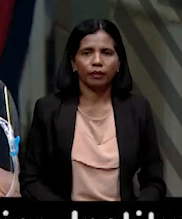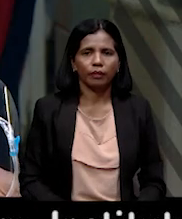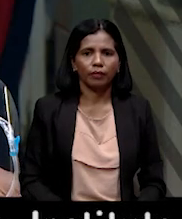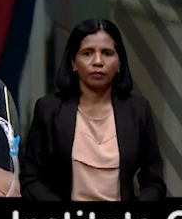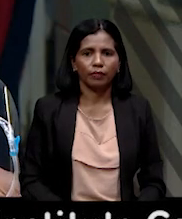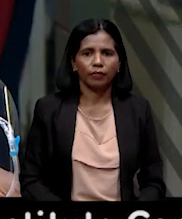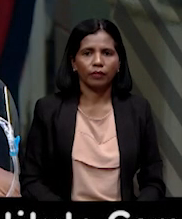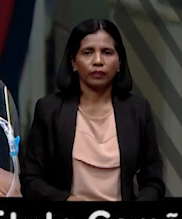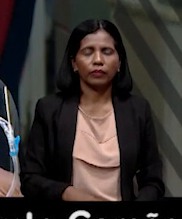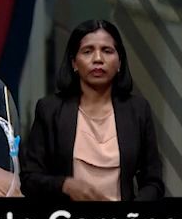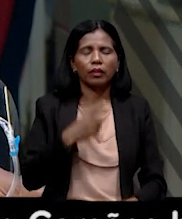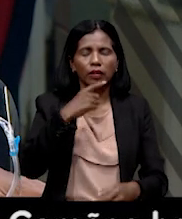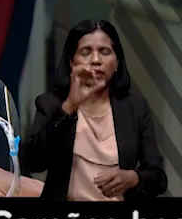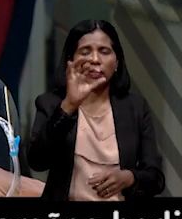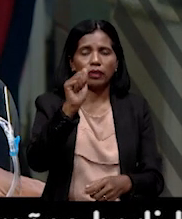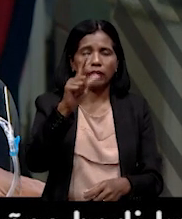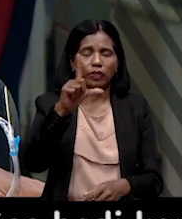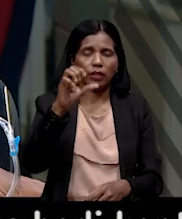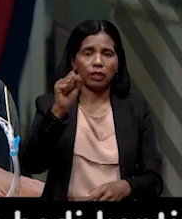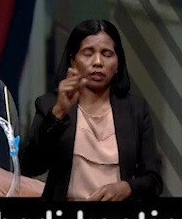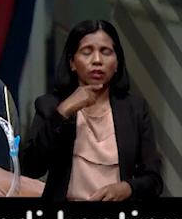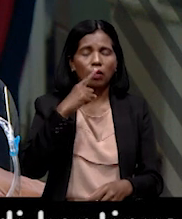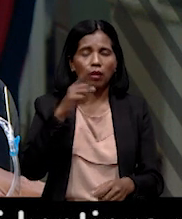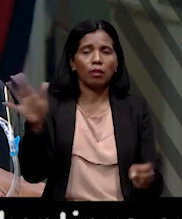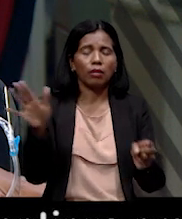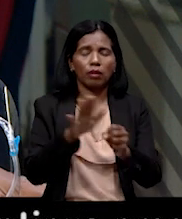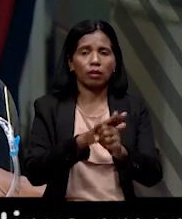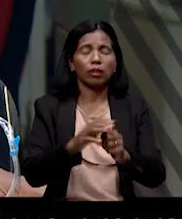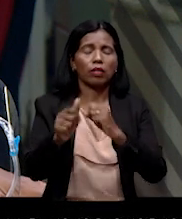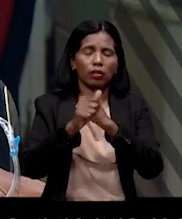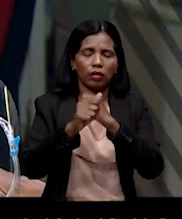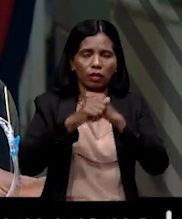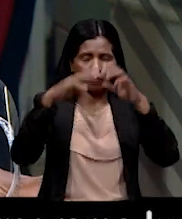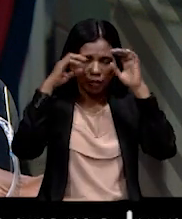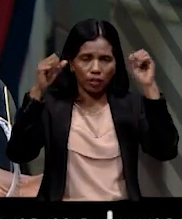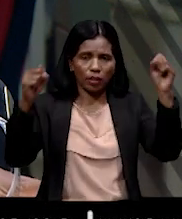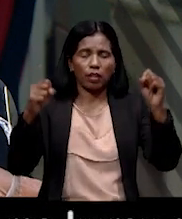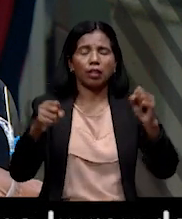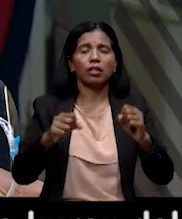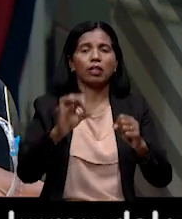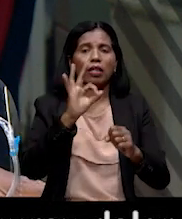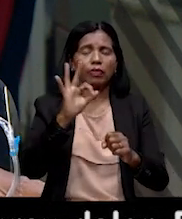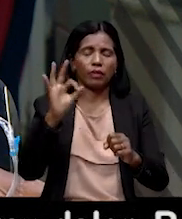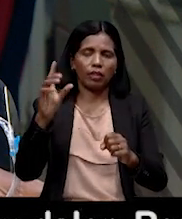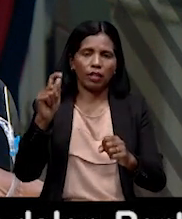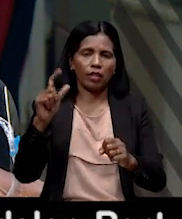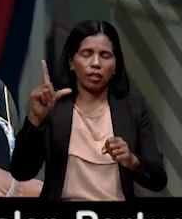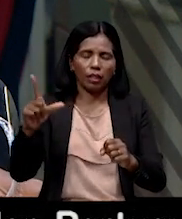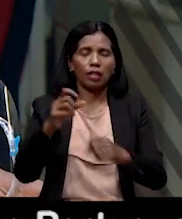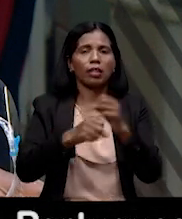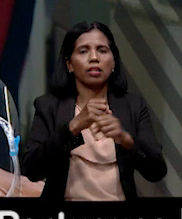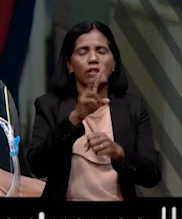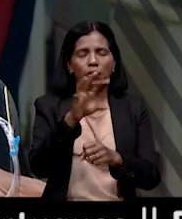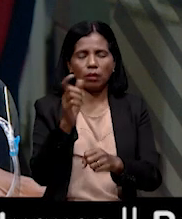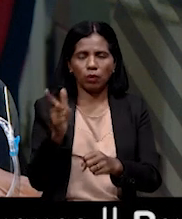Francisco Calboadilai pronto compete para presidente FOM, Federação Futebol Timor-Leste, para período de tinari rundo aru anulo racing rua, tori rundo aru anulo racing